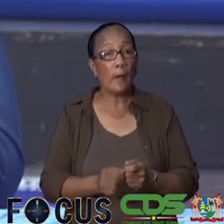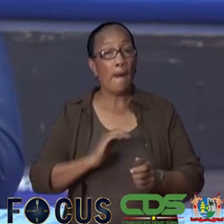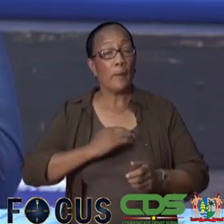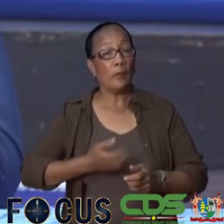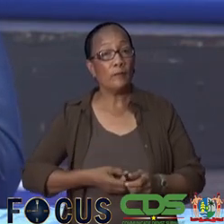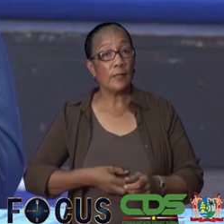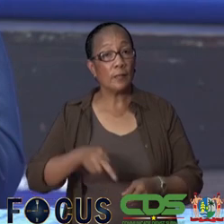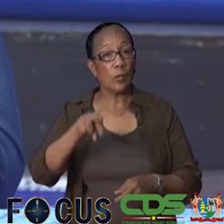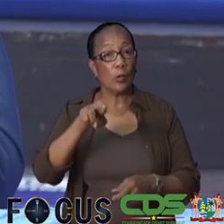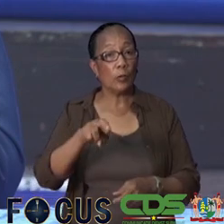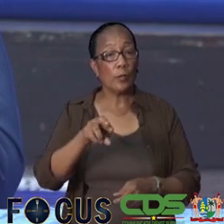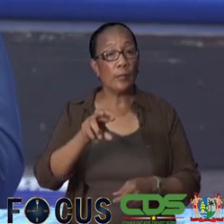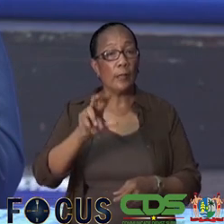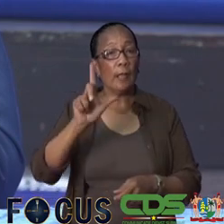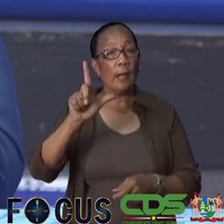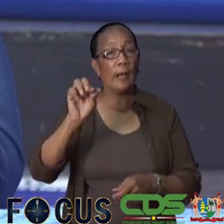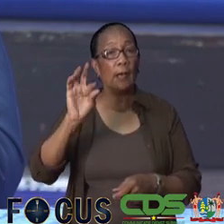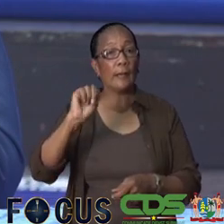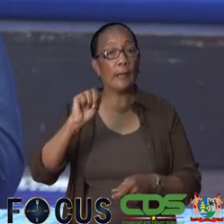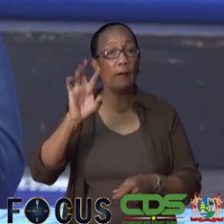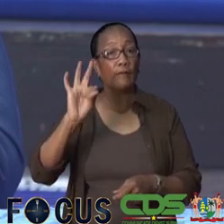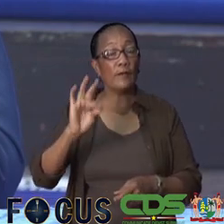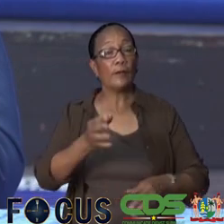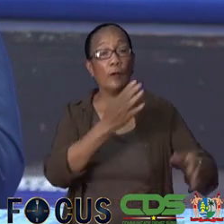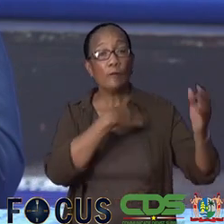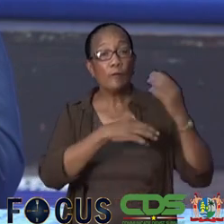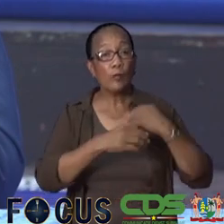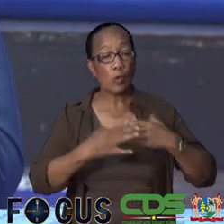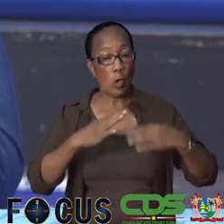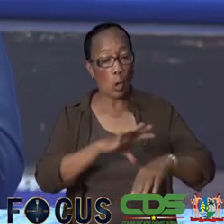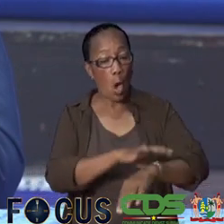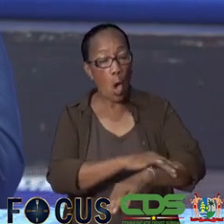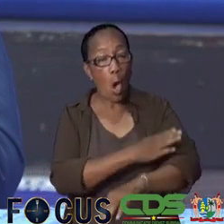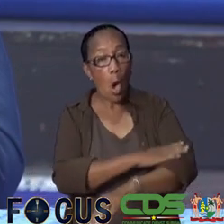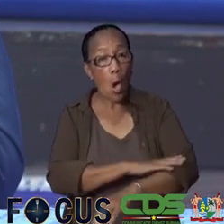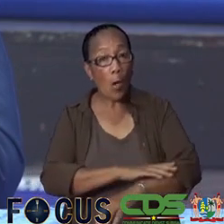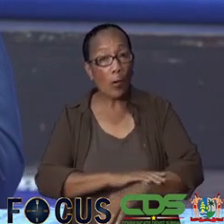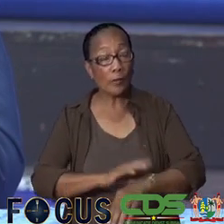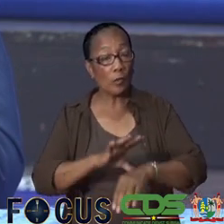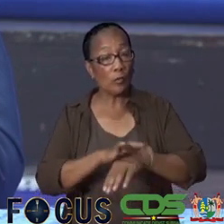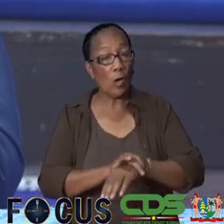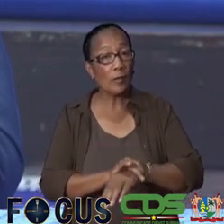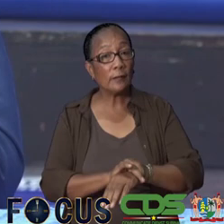Rudy Layafat, gewezen dermatoloog, wijlen nu